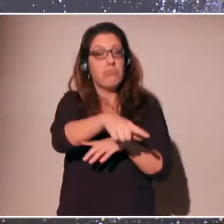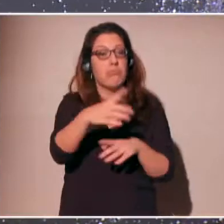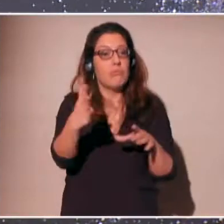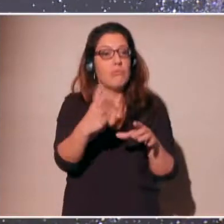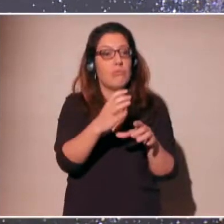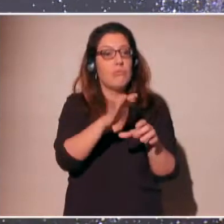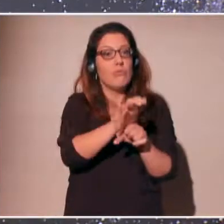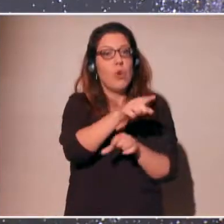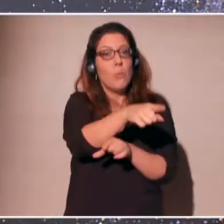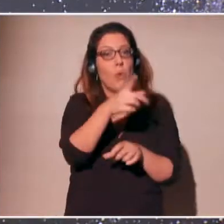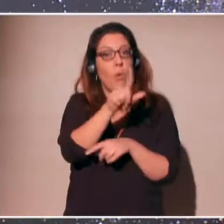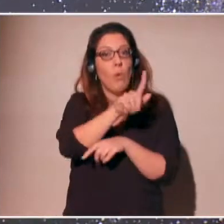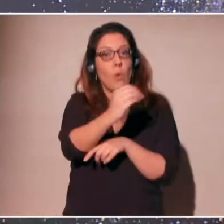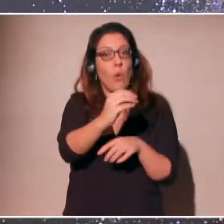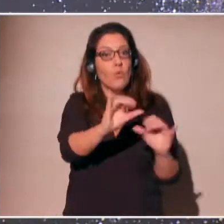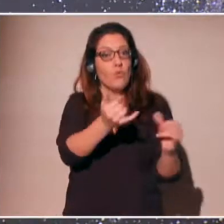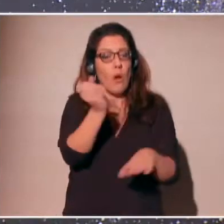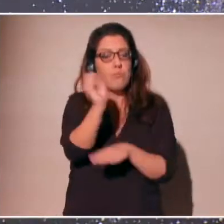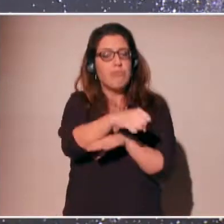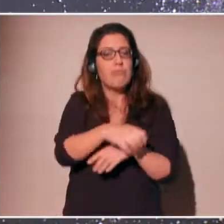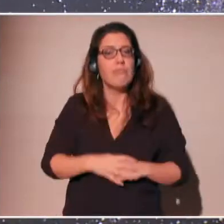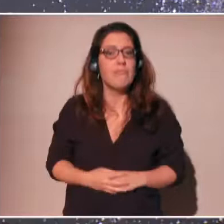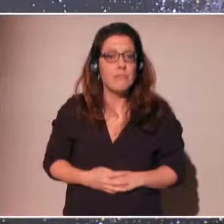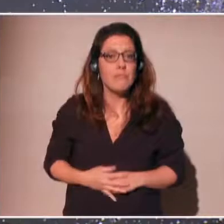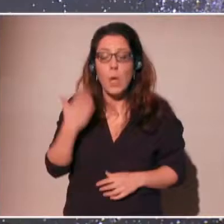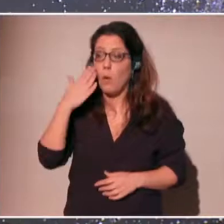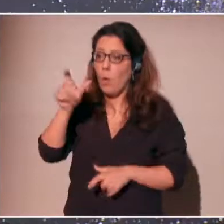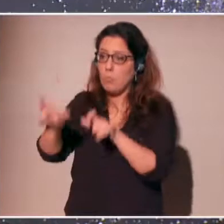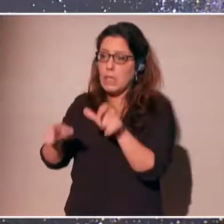Et puis d'autres affirmeront peut-être que ce ne sera jamais le cas.